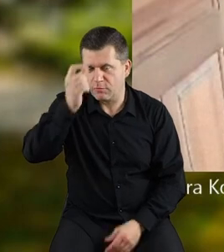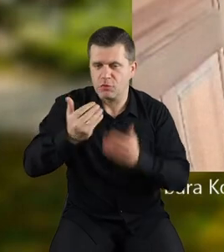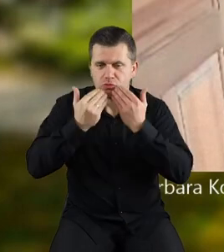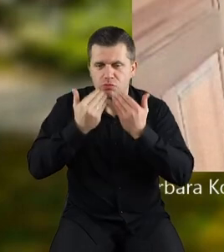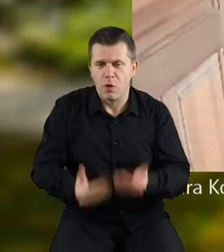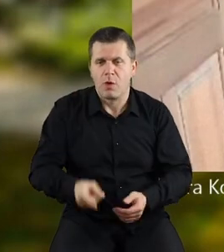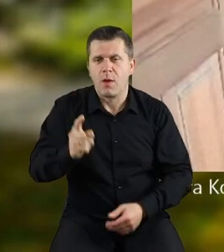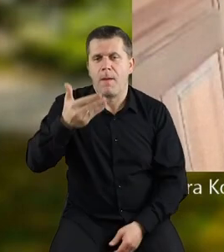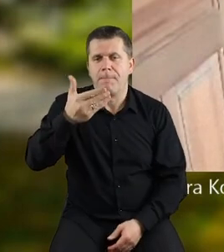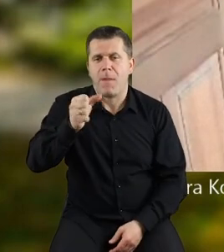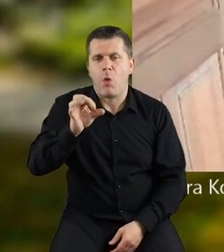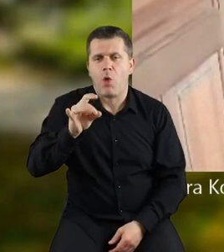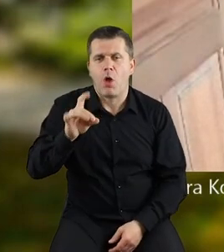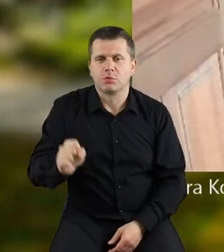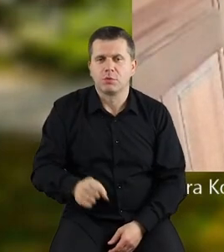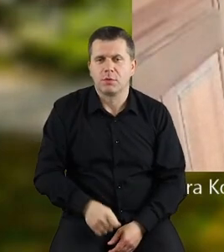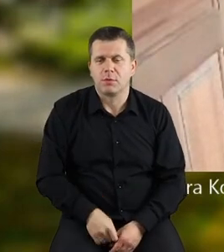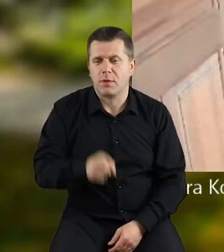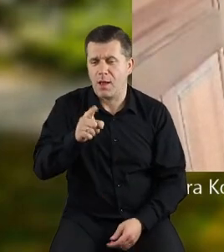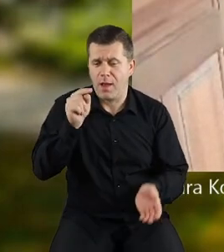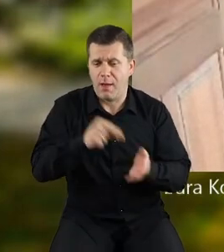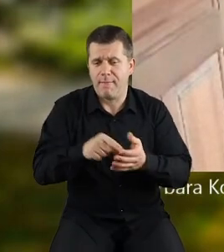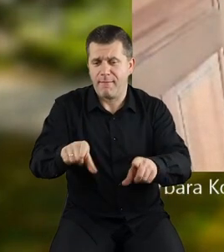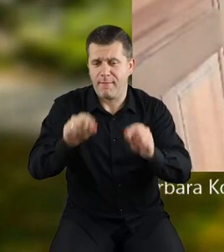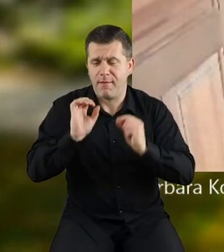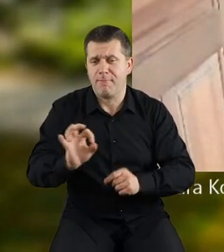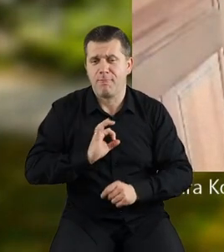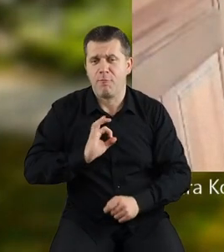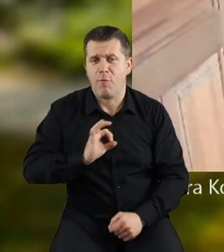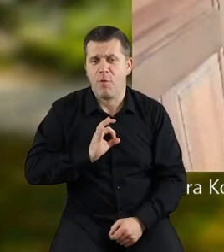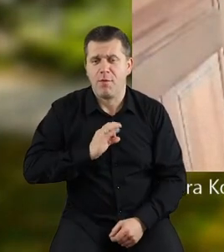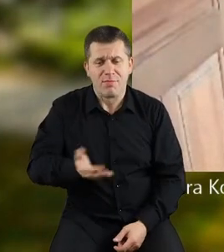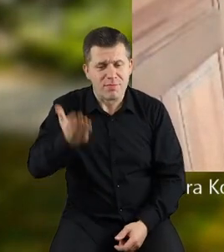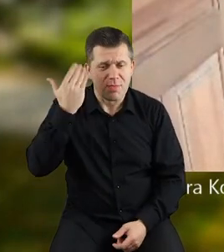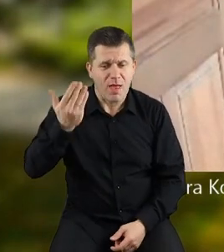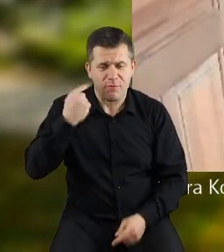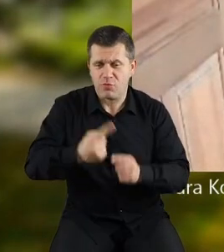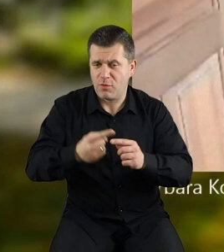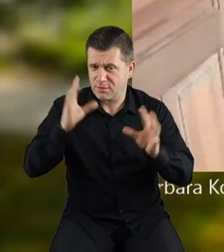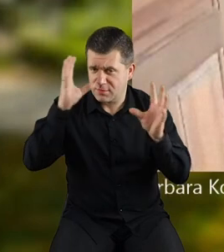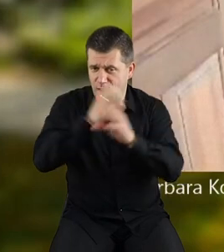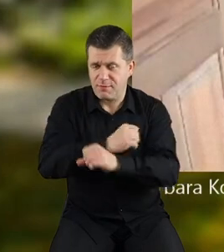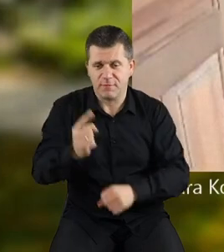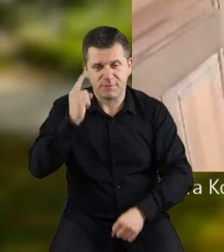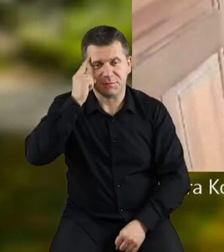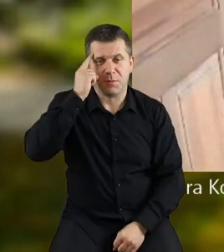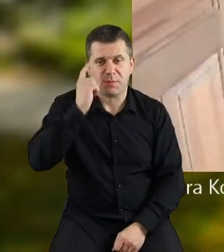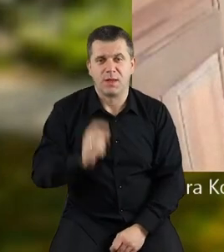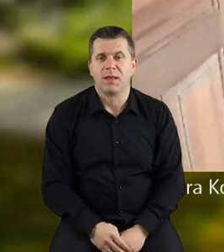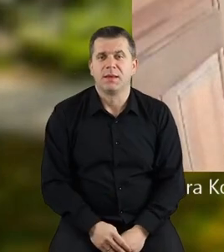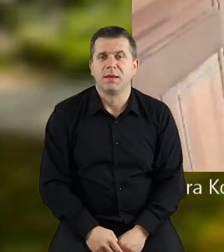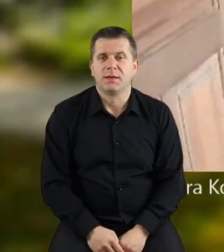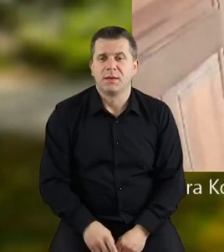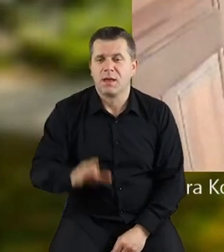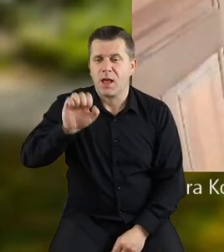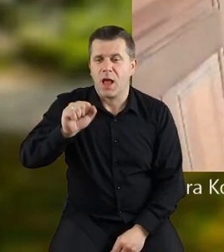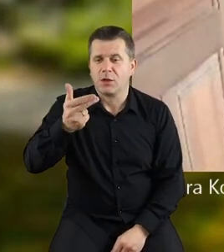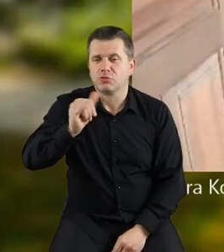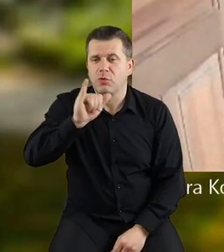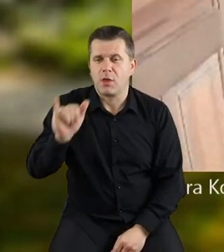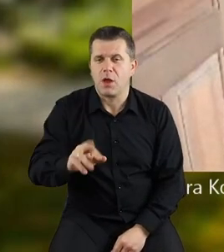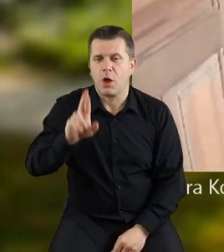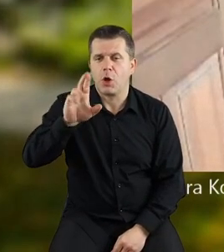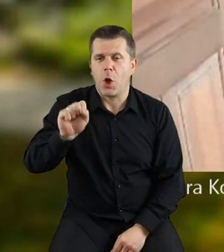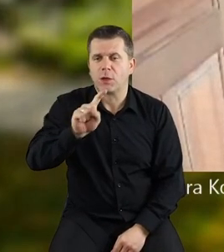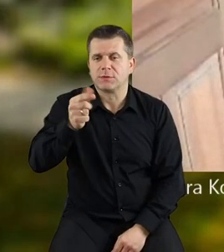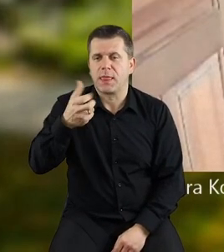człowiek, i dziękuję Ci, Małgosiu, że sięgnęłaś po takie moje dawno zapomniane wspomnienia. Pan